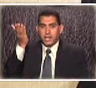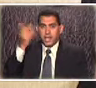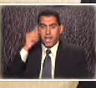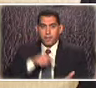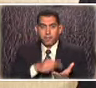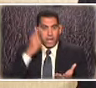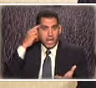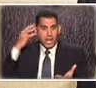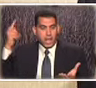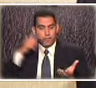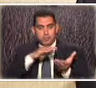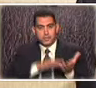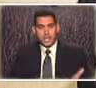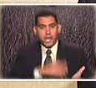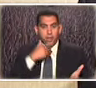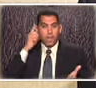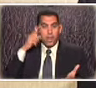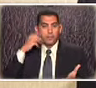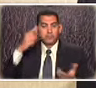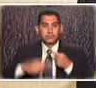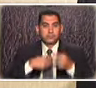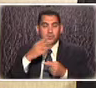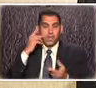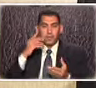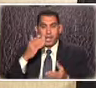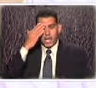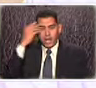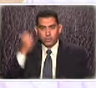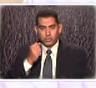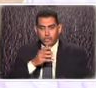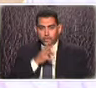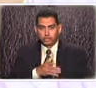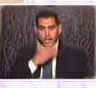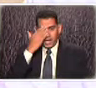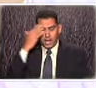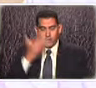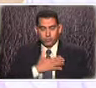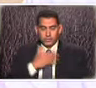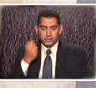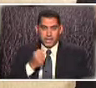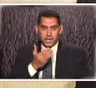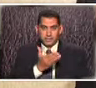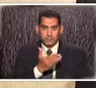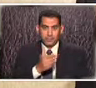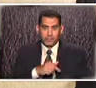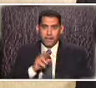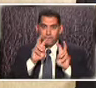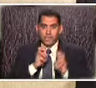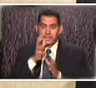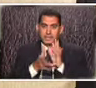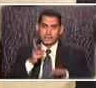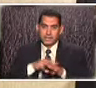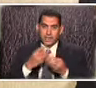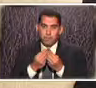عن الواقع الى المثاليه اهلا وسهلا سيدي حياك الله وباركه فيك يا اهلا بحضرتك هنطلع فاصل بعد